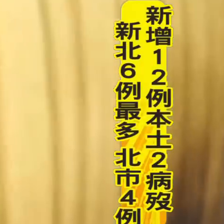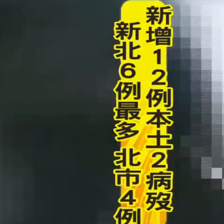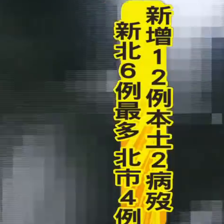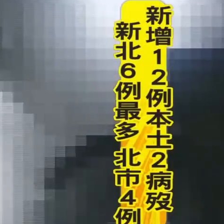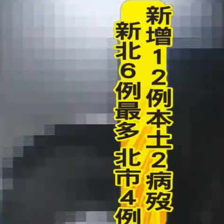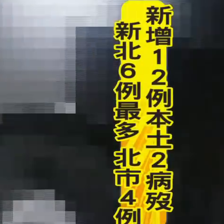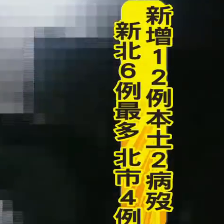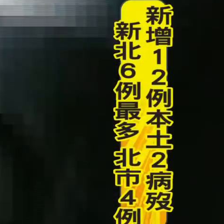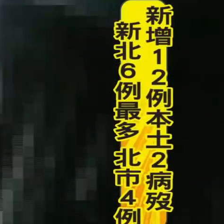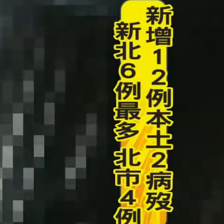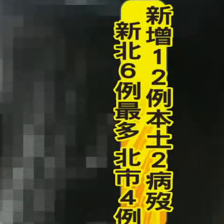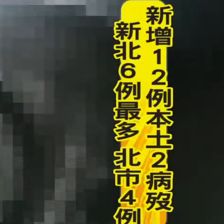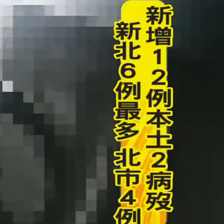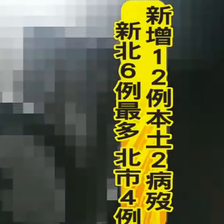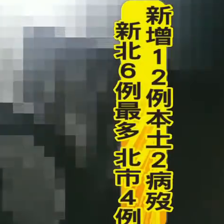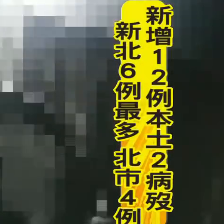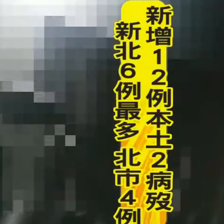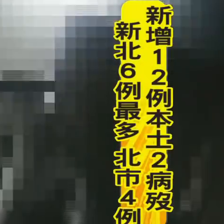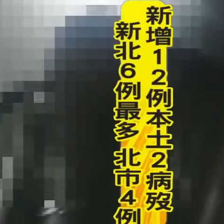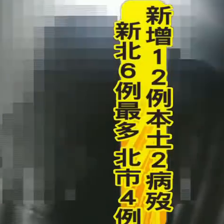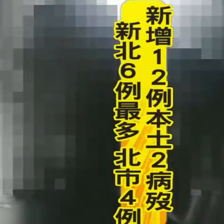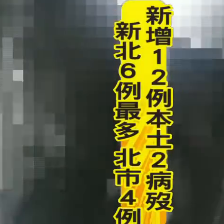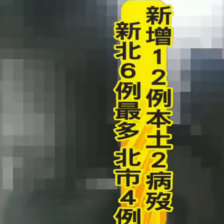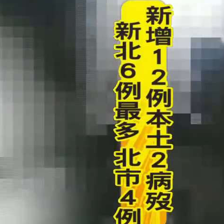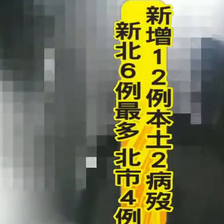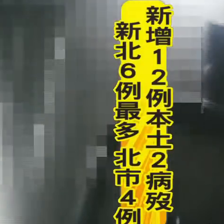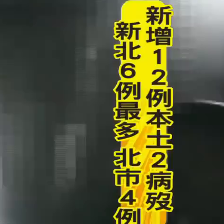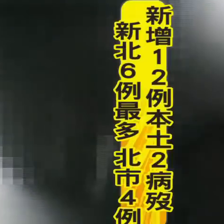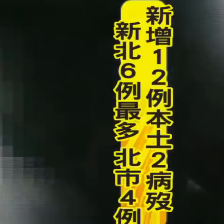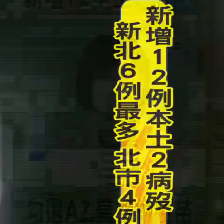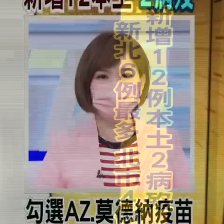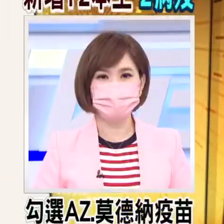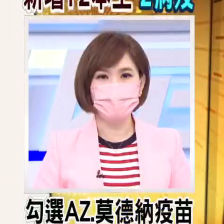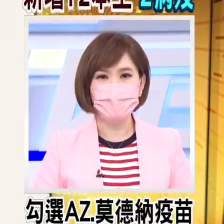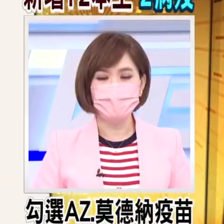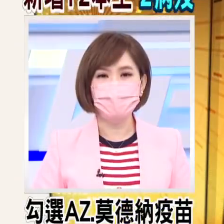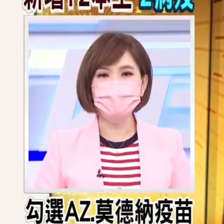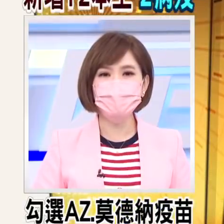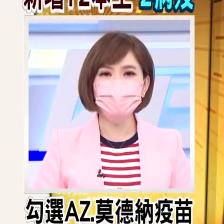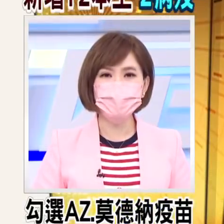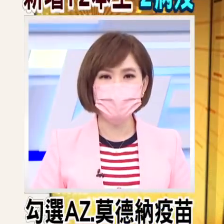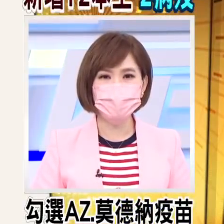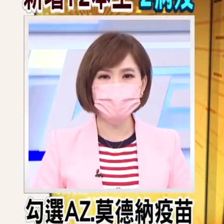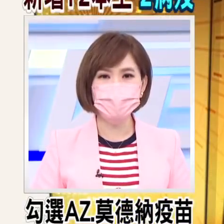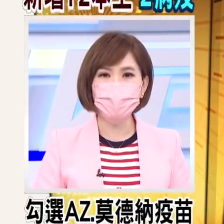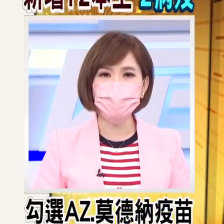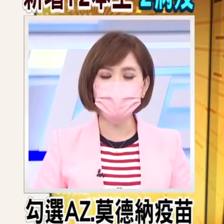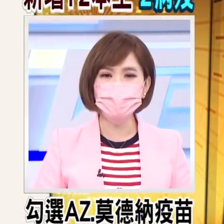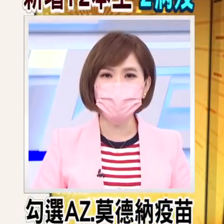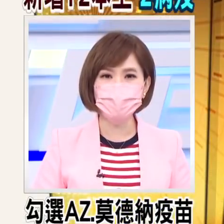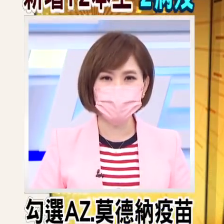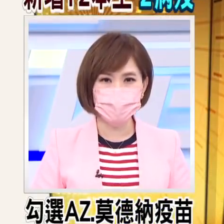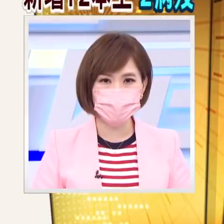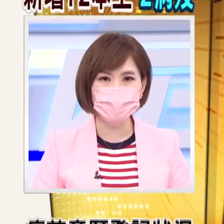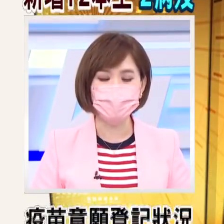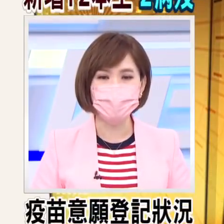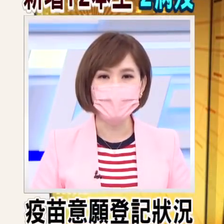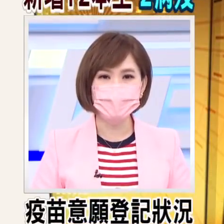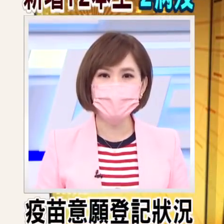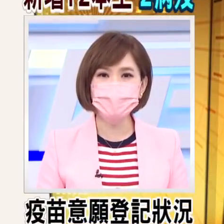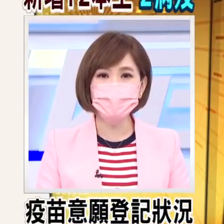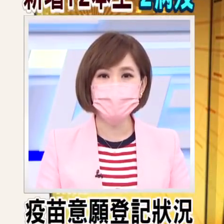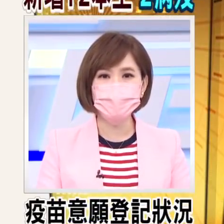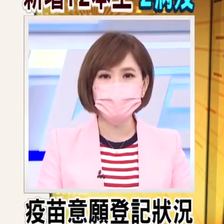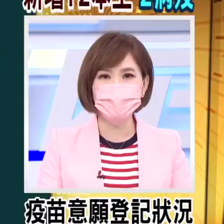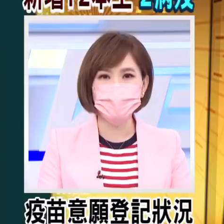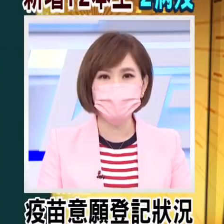业。警方将会不定期临检。TVB 新闻，这是我叶君台报道。 罚则说在前面，指挥官陈时中之前就讲